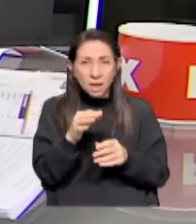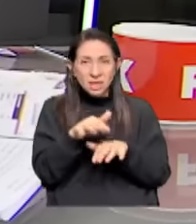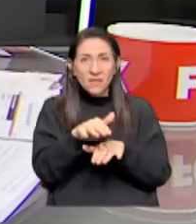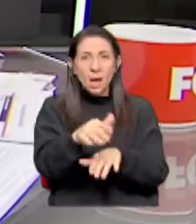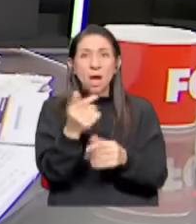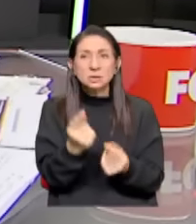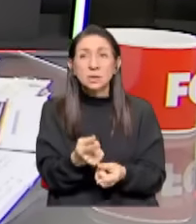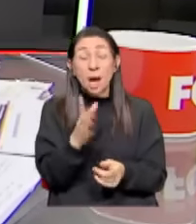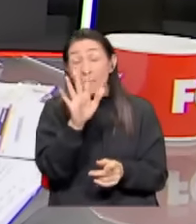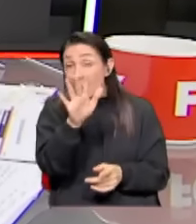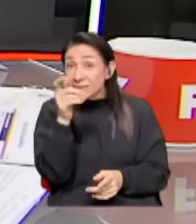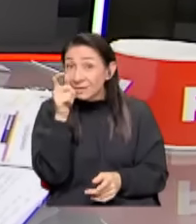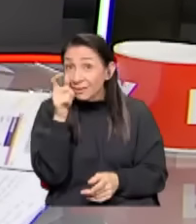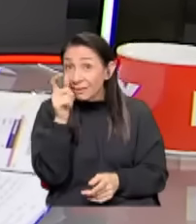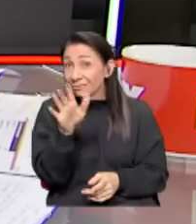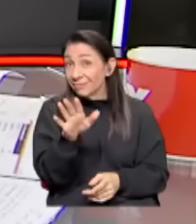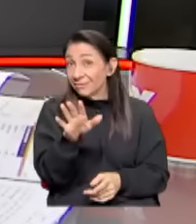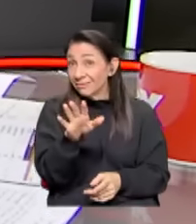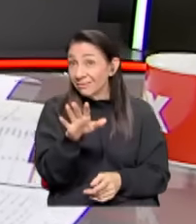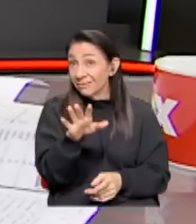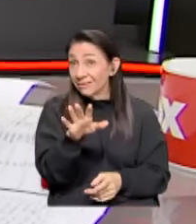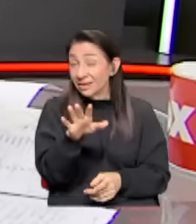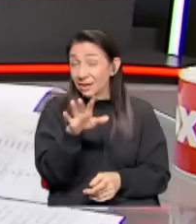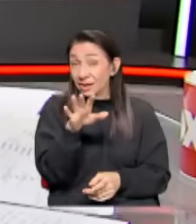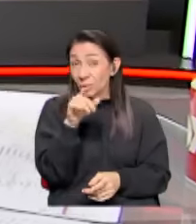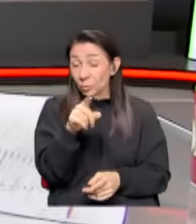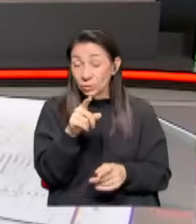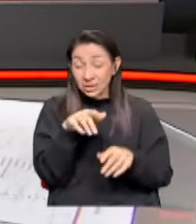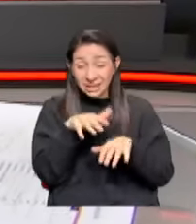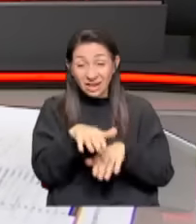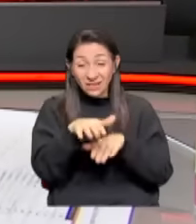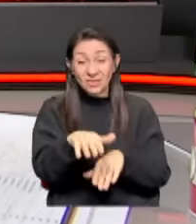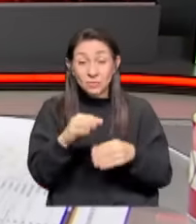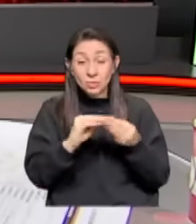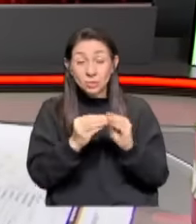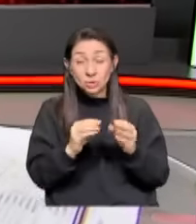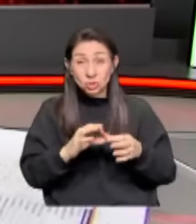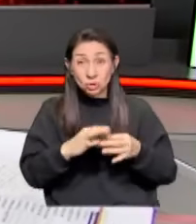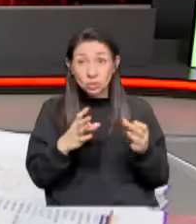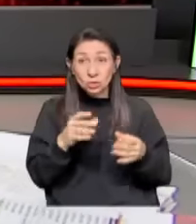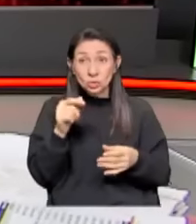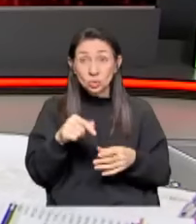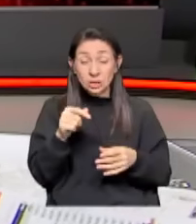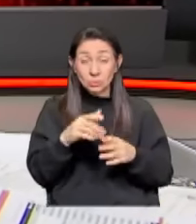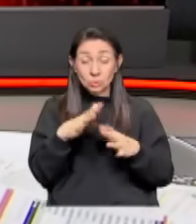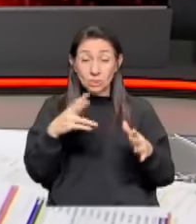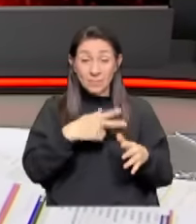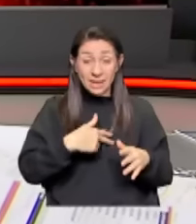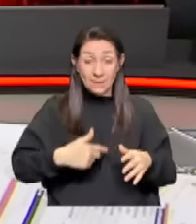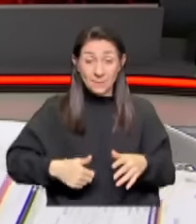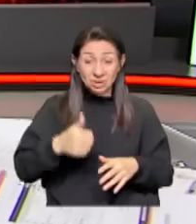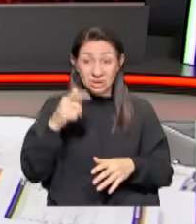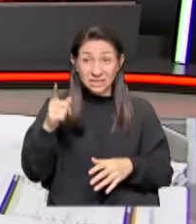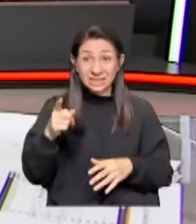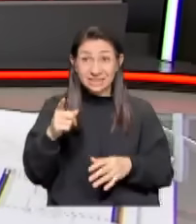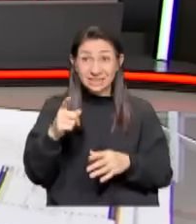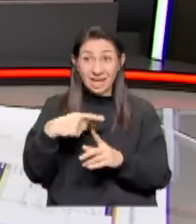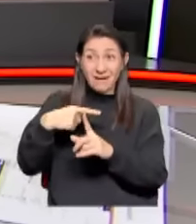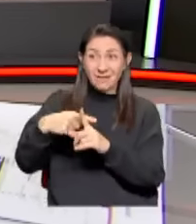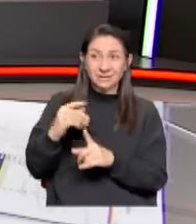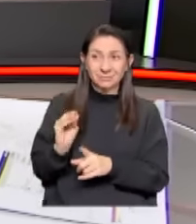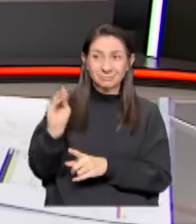Yalnız aman dikkat, bu trafik sorununun çözülmesi şu anki Büyükşehir Belediye Başkanı'nın hanesine